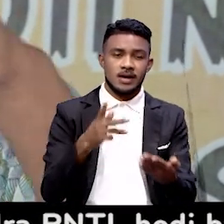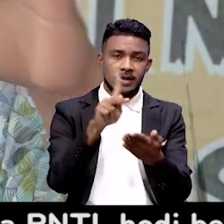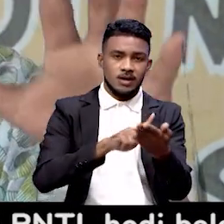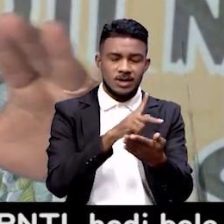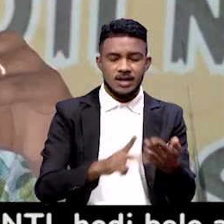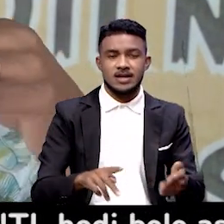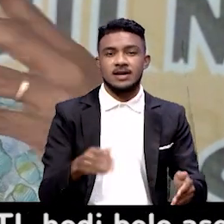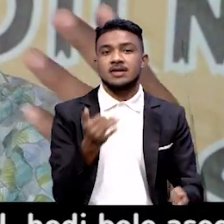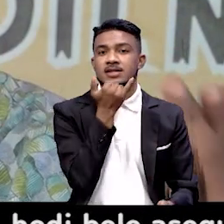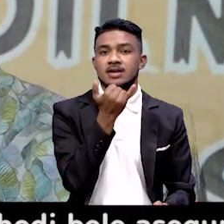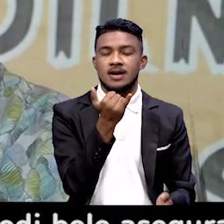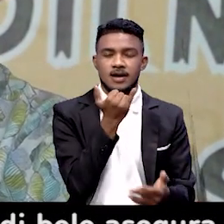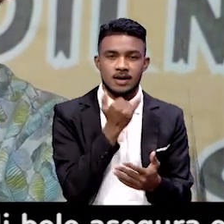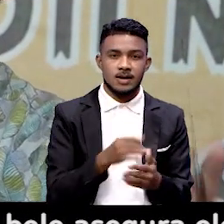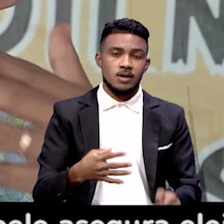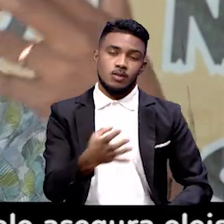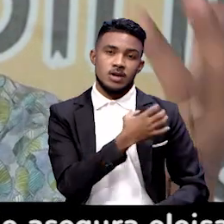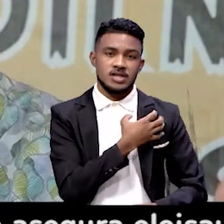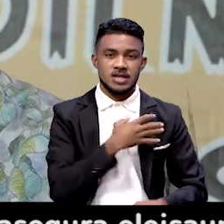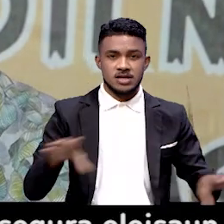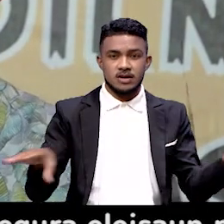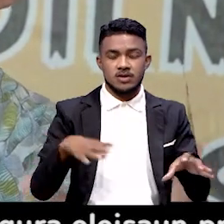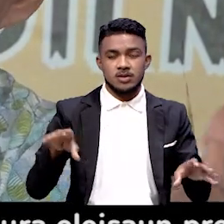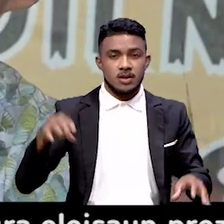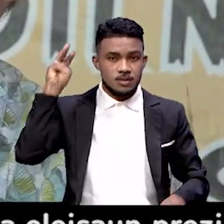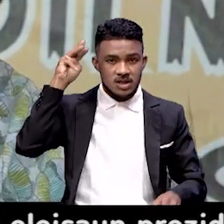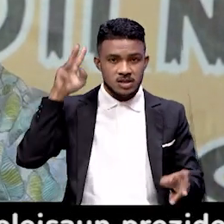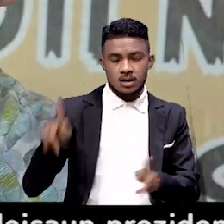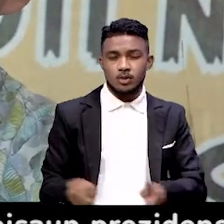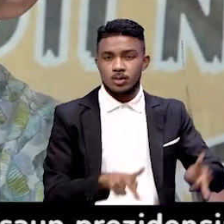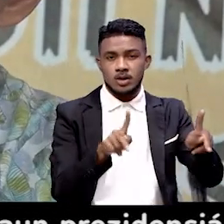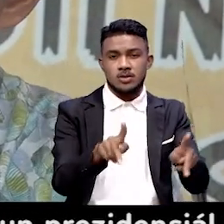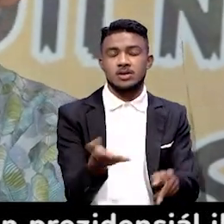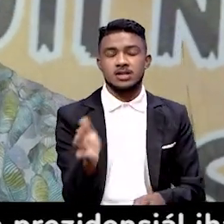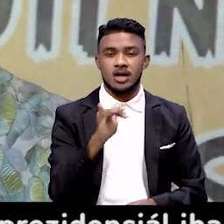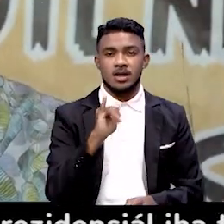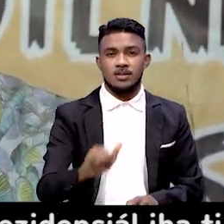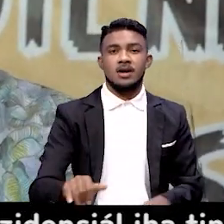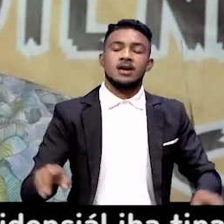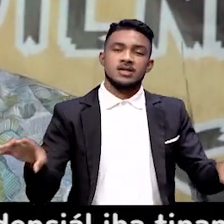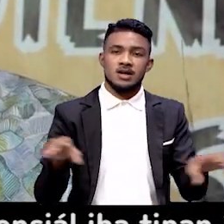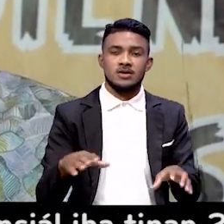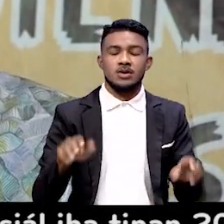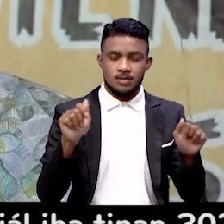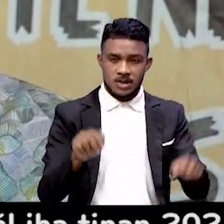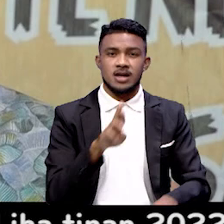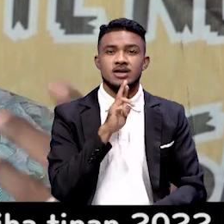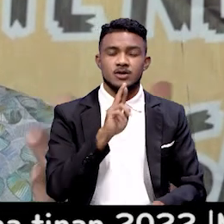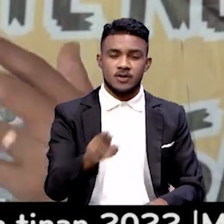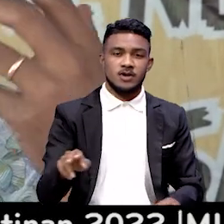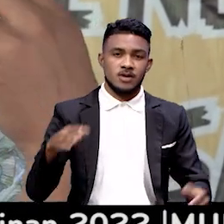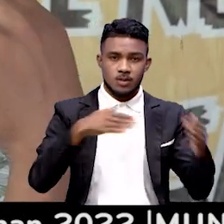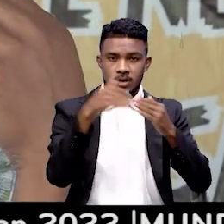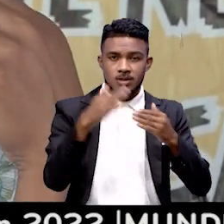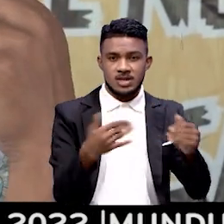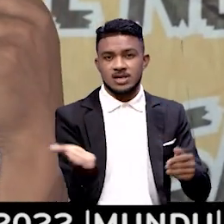kusiko proses ini lao polisi me kompetensi, ministeri publik sir maka ia fungsi atau resolve problema sir. Ami ini